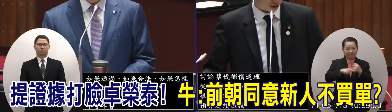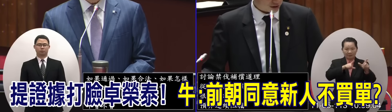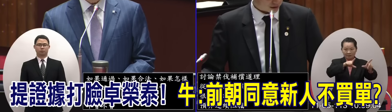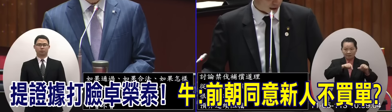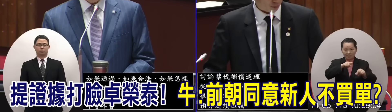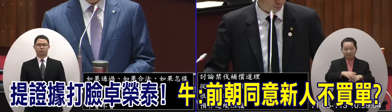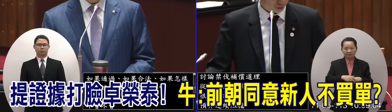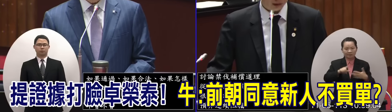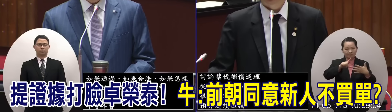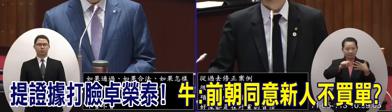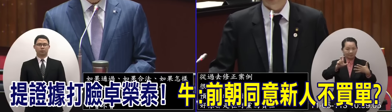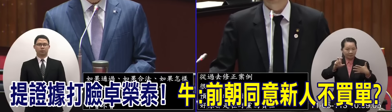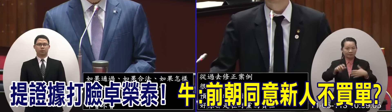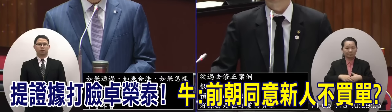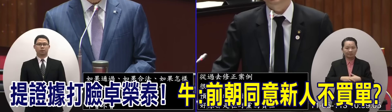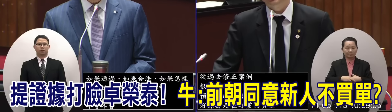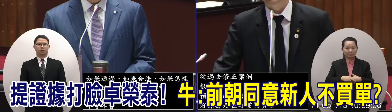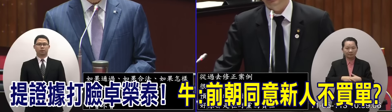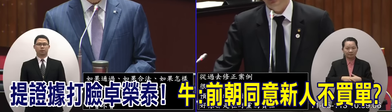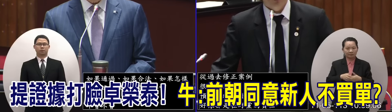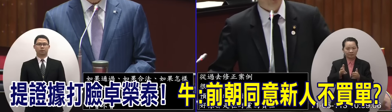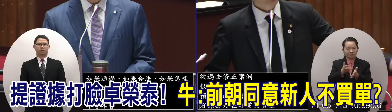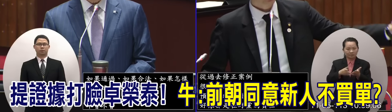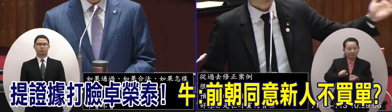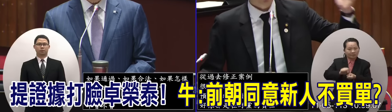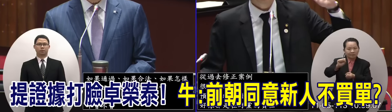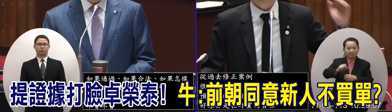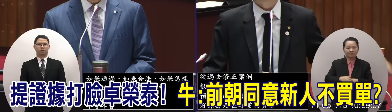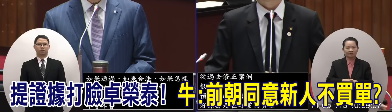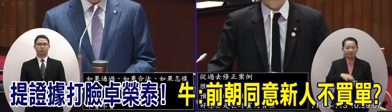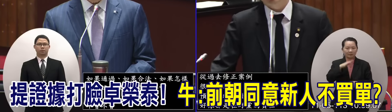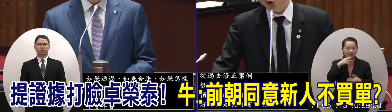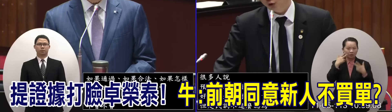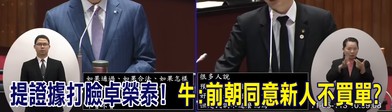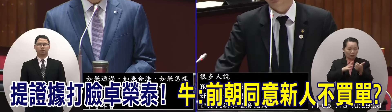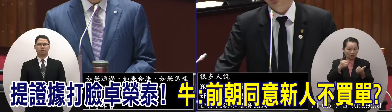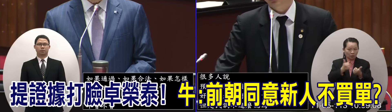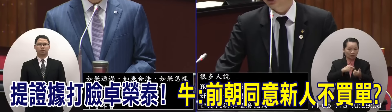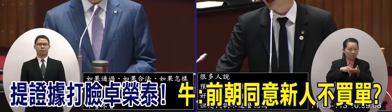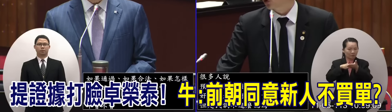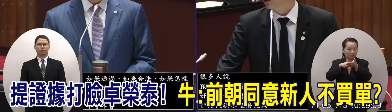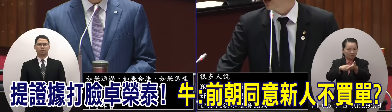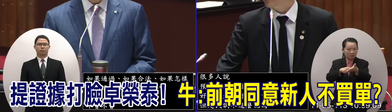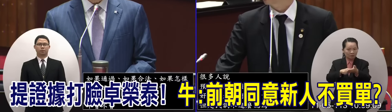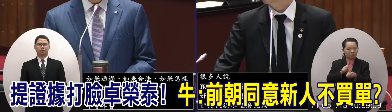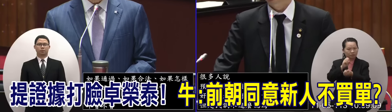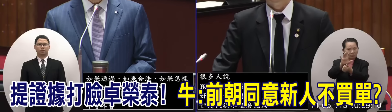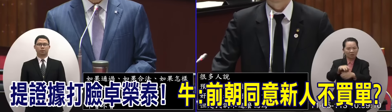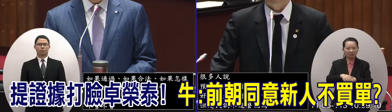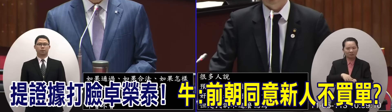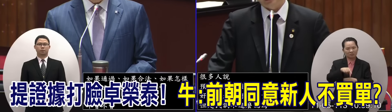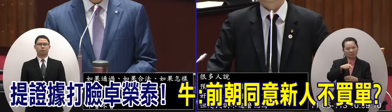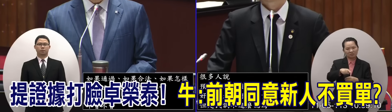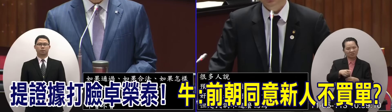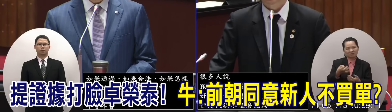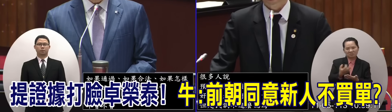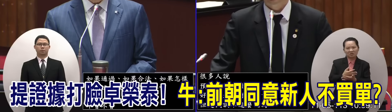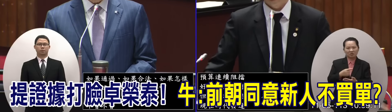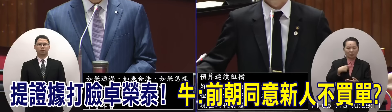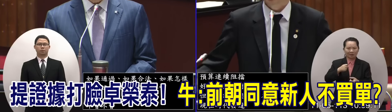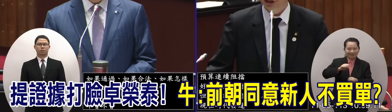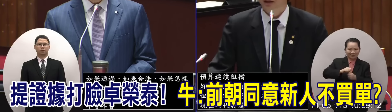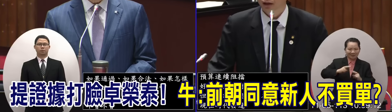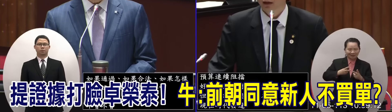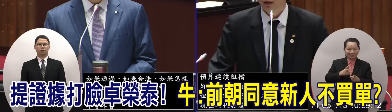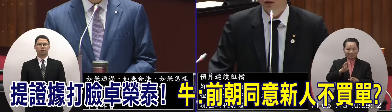这个70条，不得为预算之增加。我不能等到原民会把预算送进来的时候，我再讲说，哎呀，这20亿不够，我把它改成40亿，